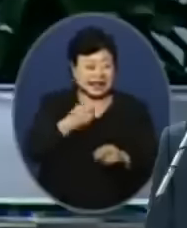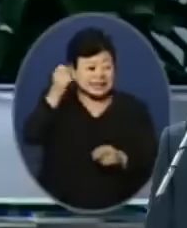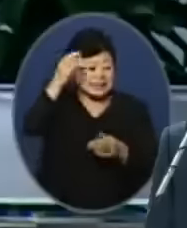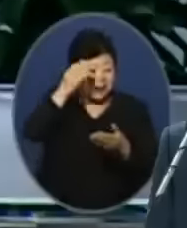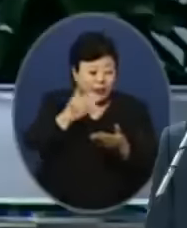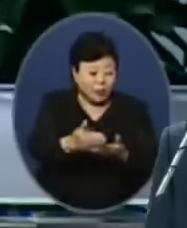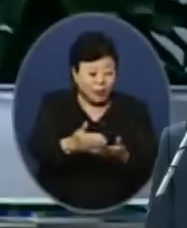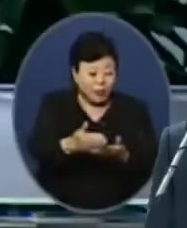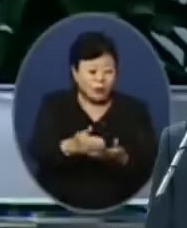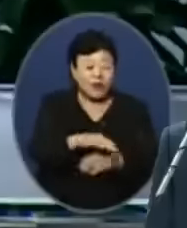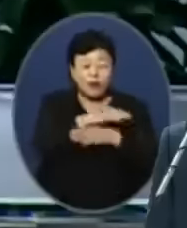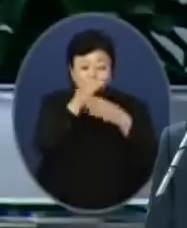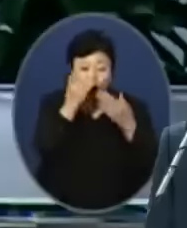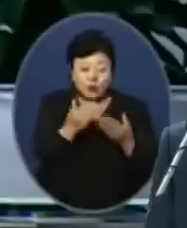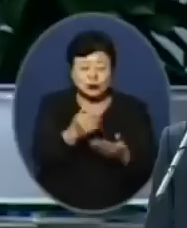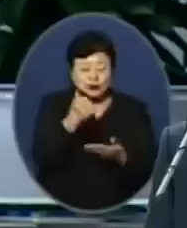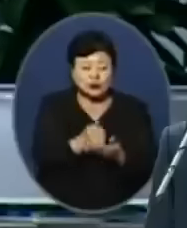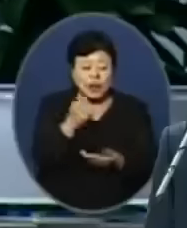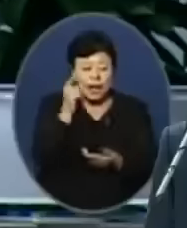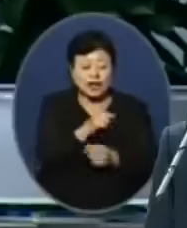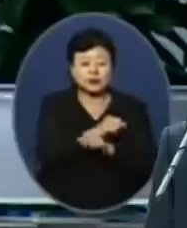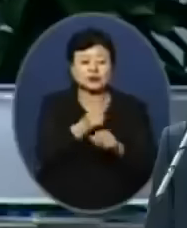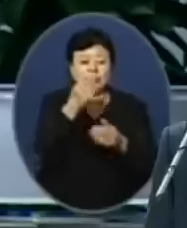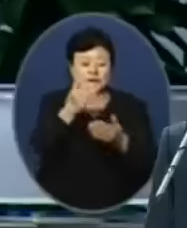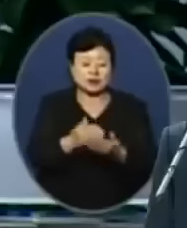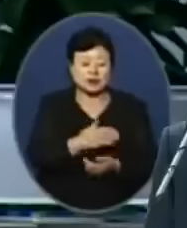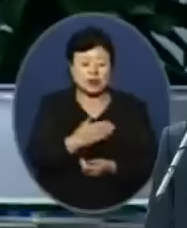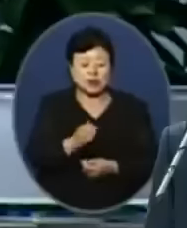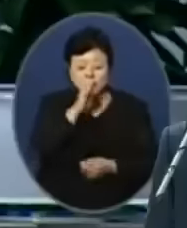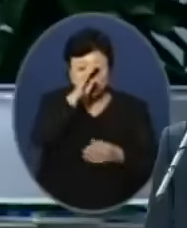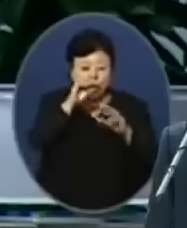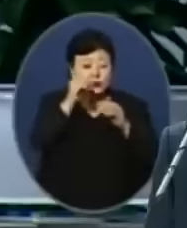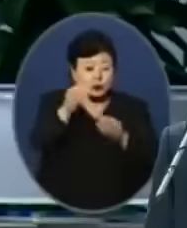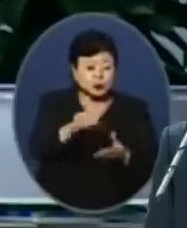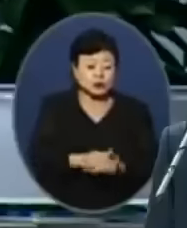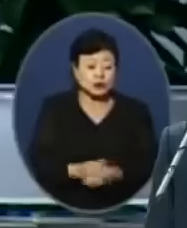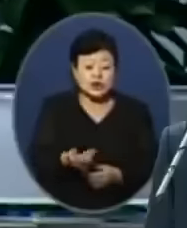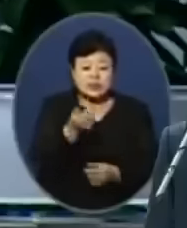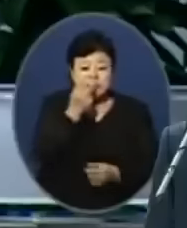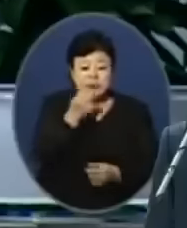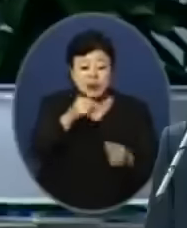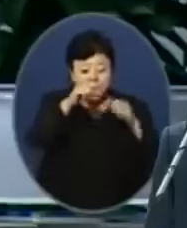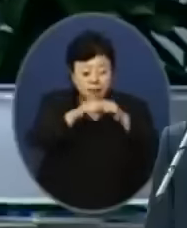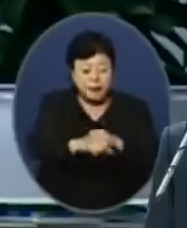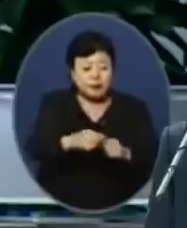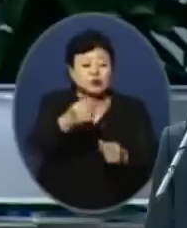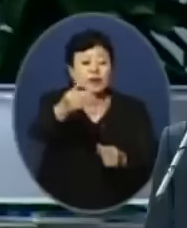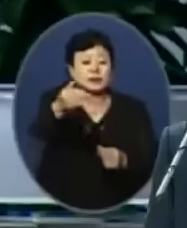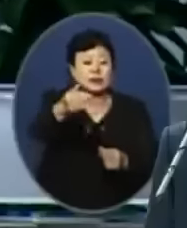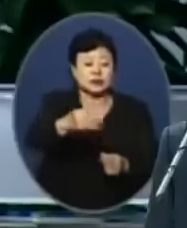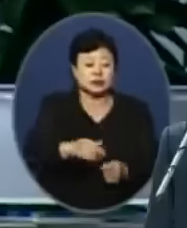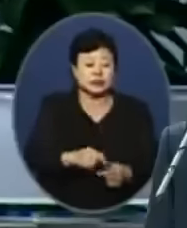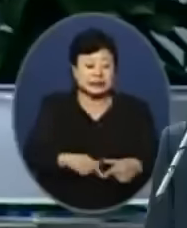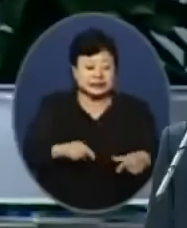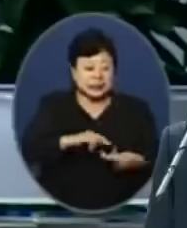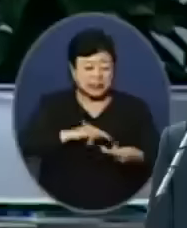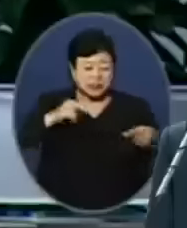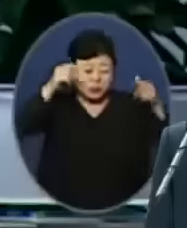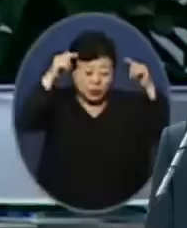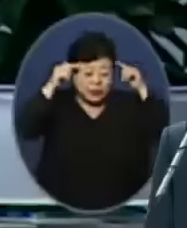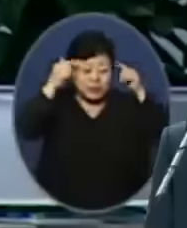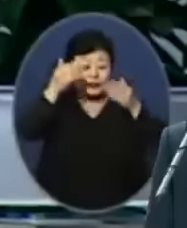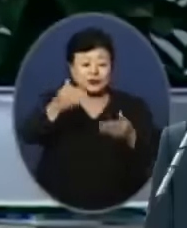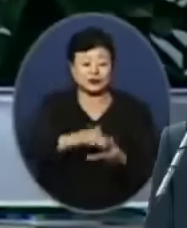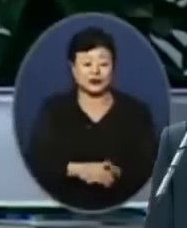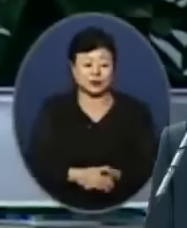말지어다. 제가 내 모든 죄악을 사하시며 내 모든 병을 고치시며 내 생명을 파멸해서 구속하시고 인자와 긍휼로